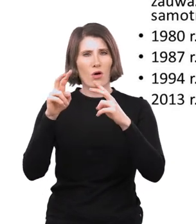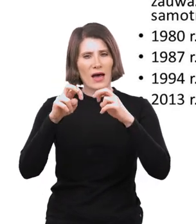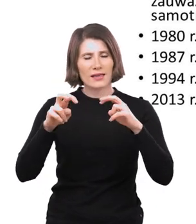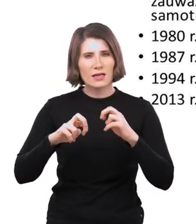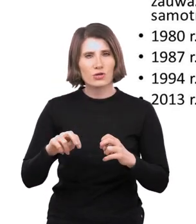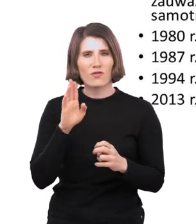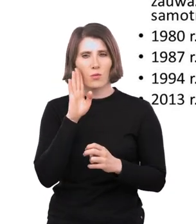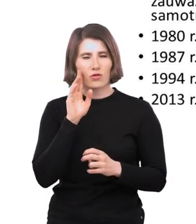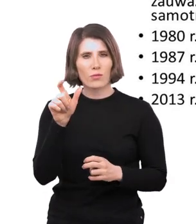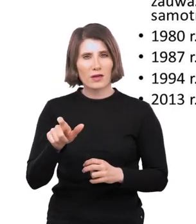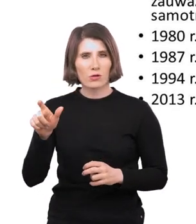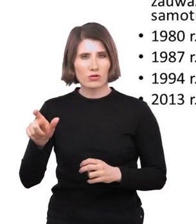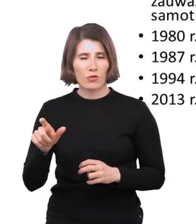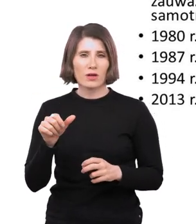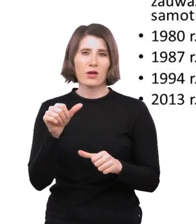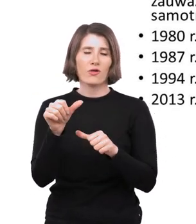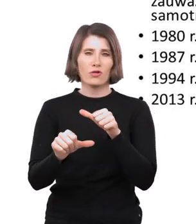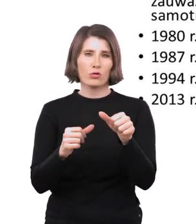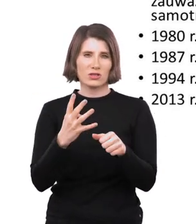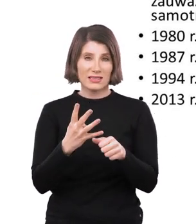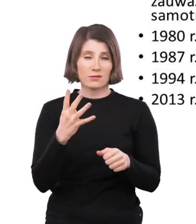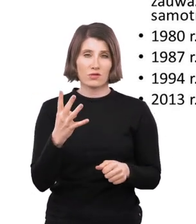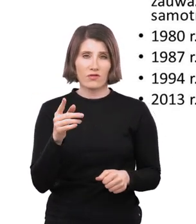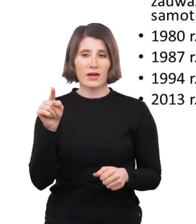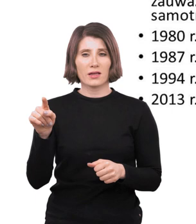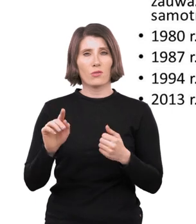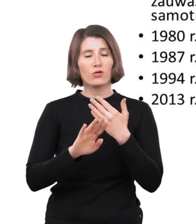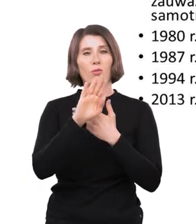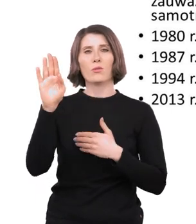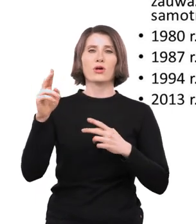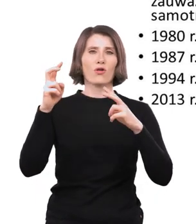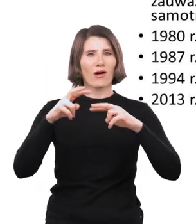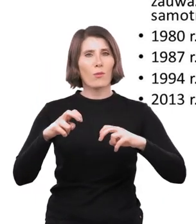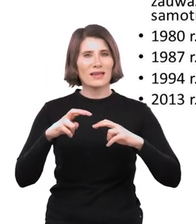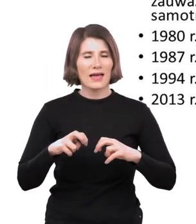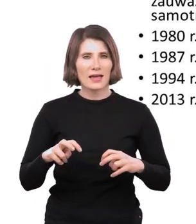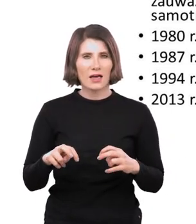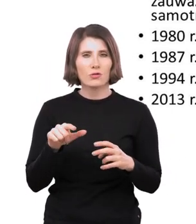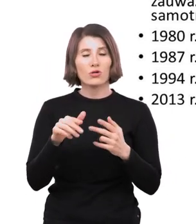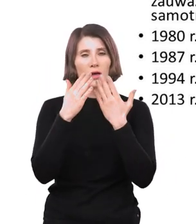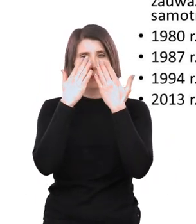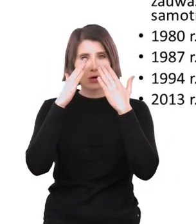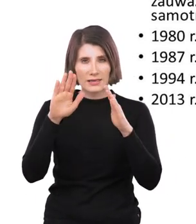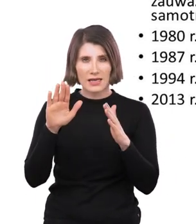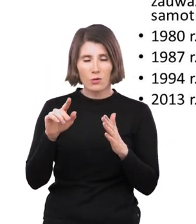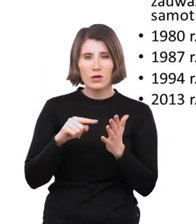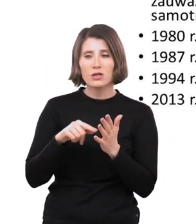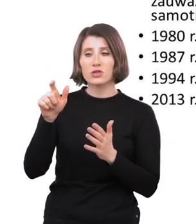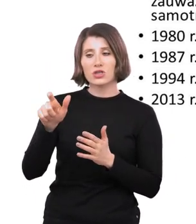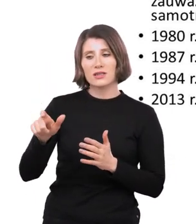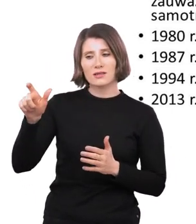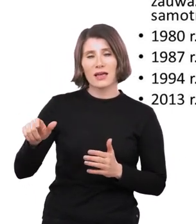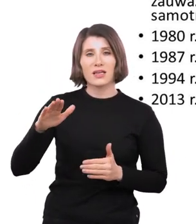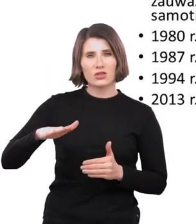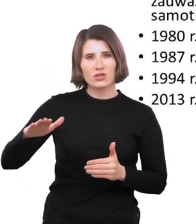do bardzo podobnych wniosków. W 1944 roku opublikował badania, które wykazywały, że badane przez